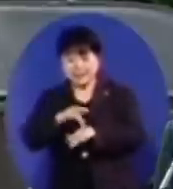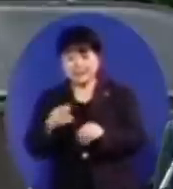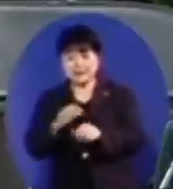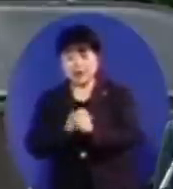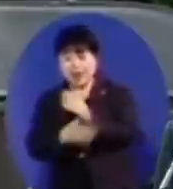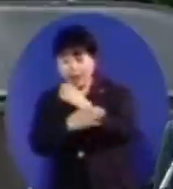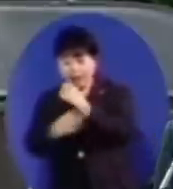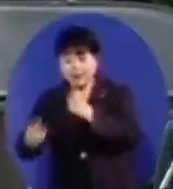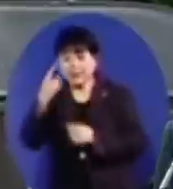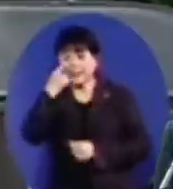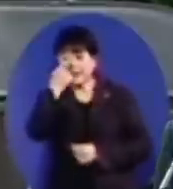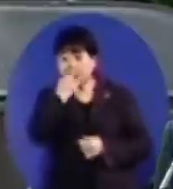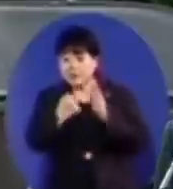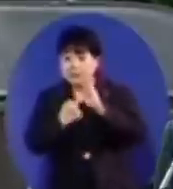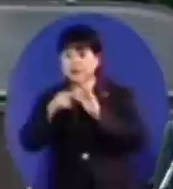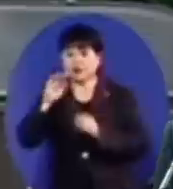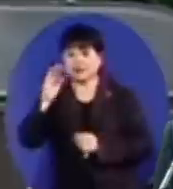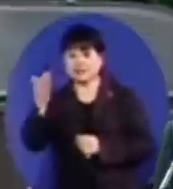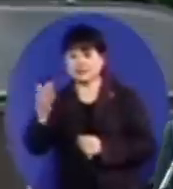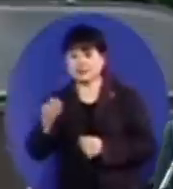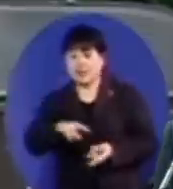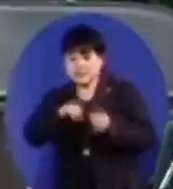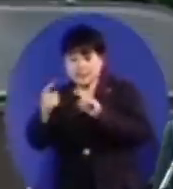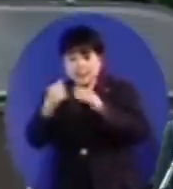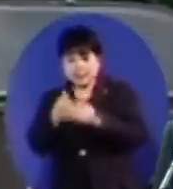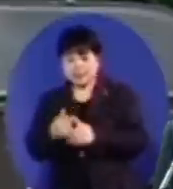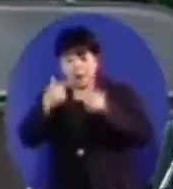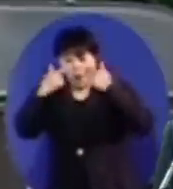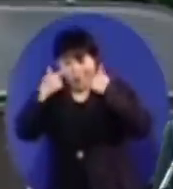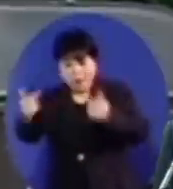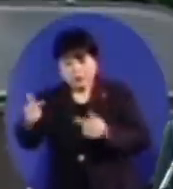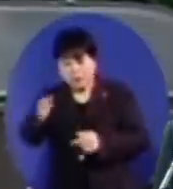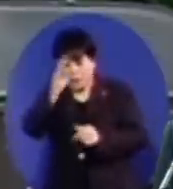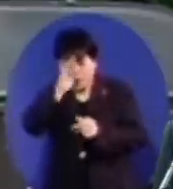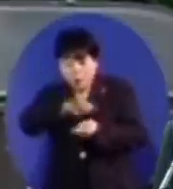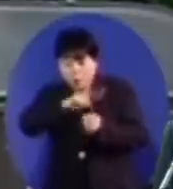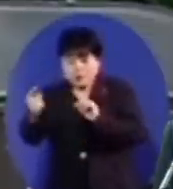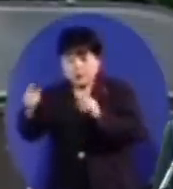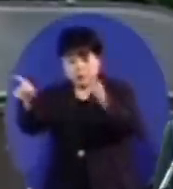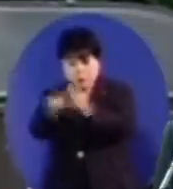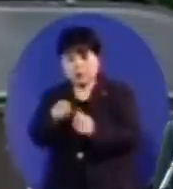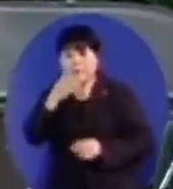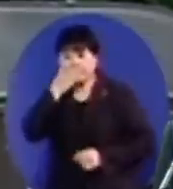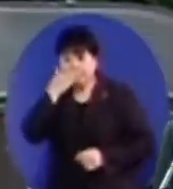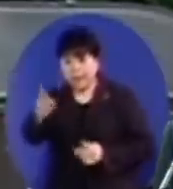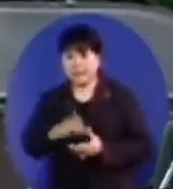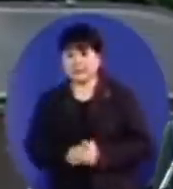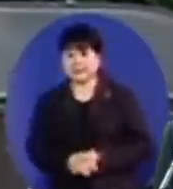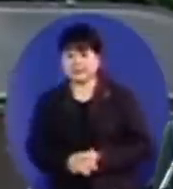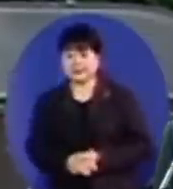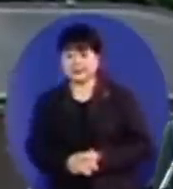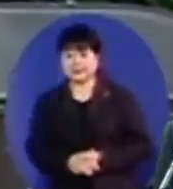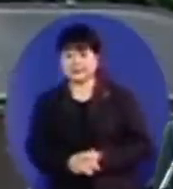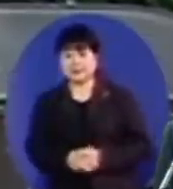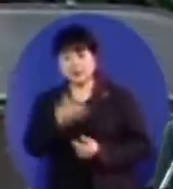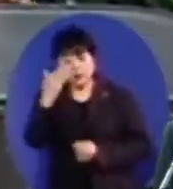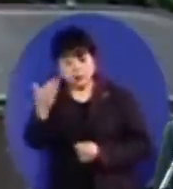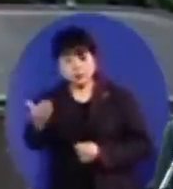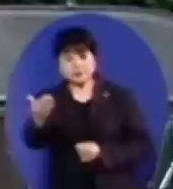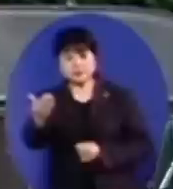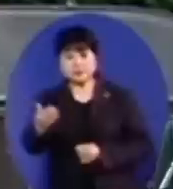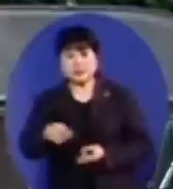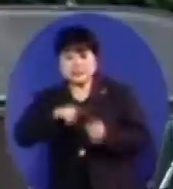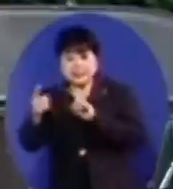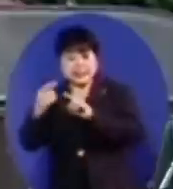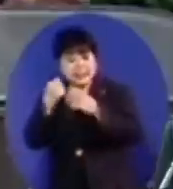것이 증명되지요. 살아났기 때문에 확실히 여러분의 병이 치료받은 것을 믿을 수 있지요. 여러분